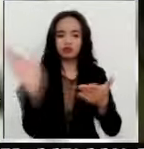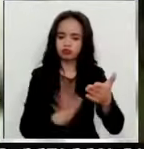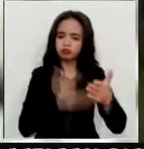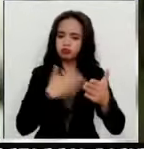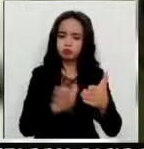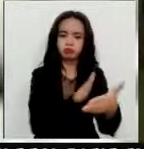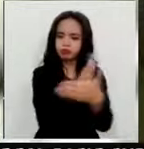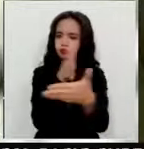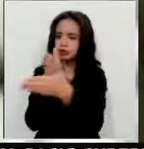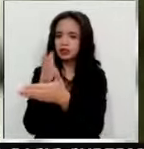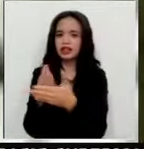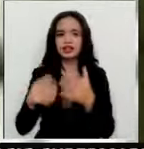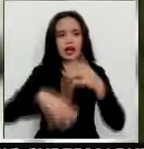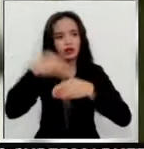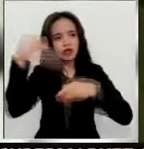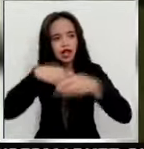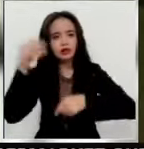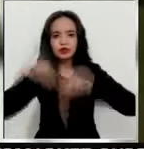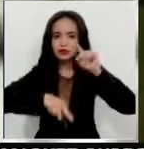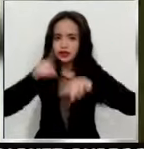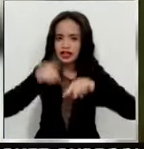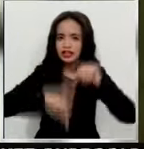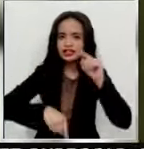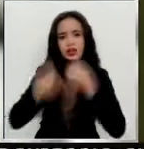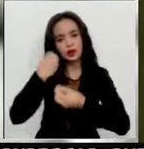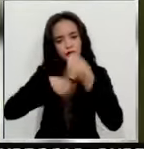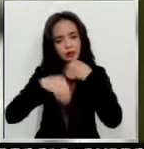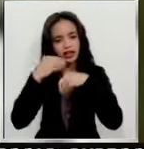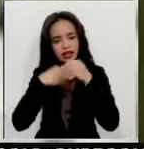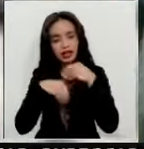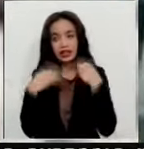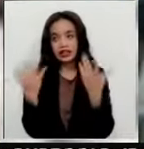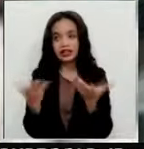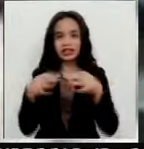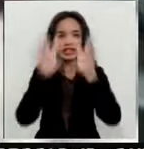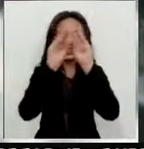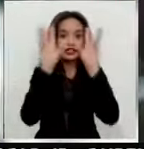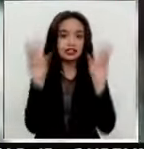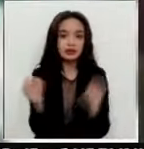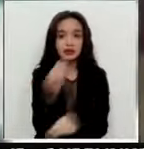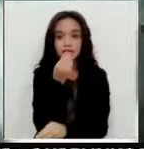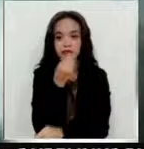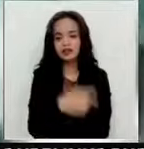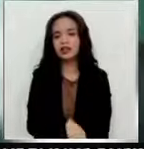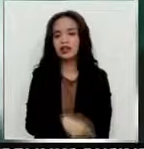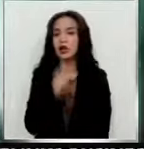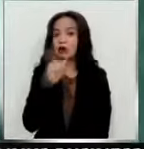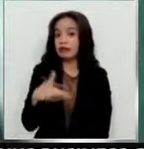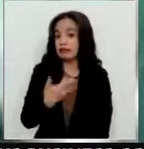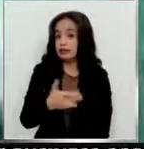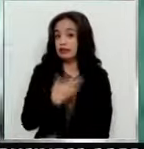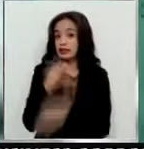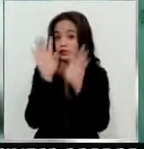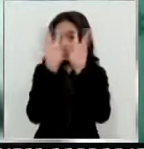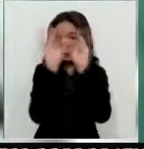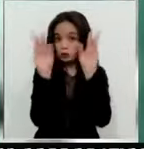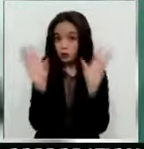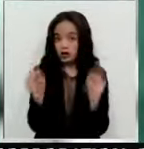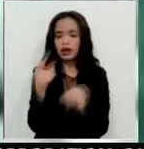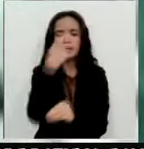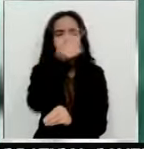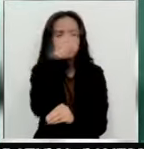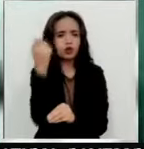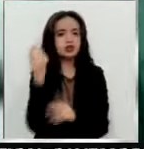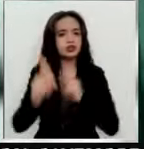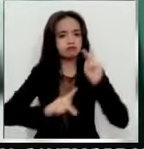with friends, tapos kumakain po ng Christmas foods. Pil na po ang Pasko kasi yung mga tao,